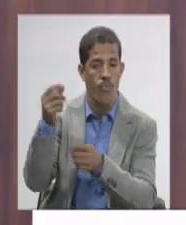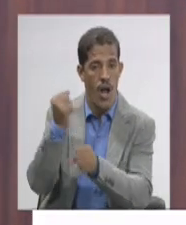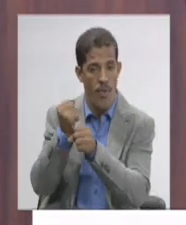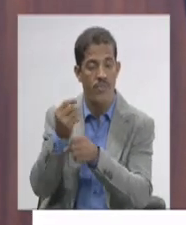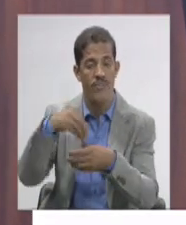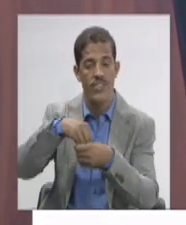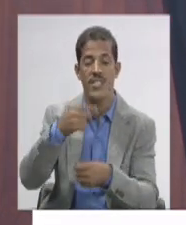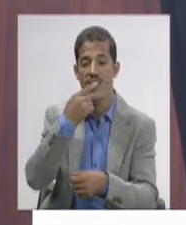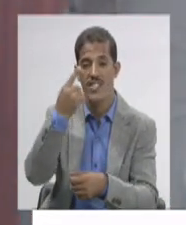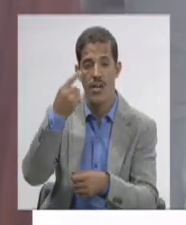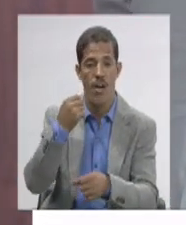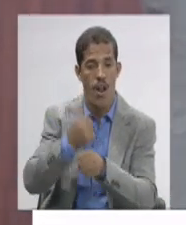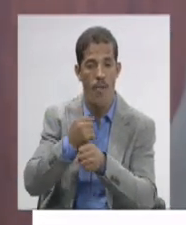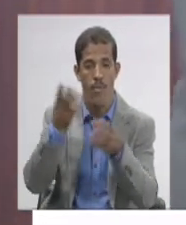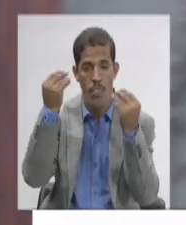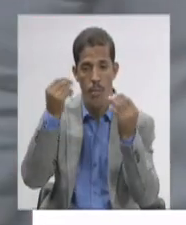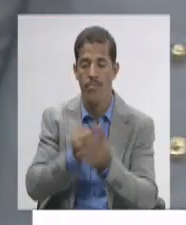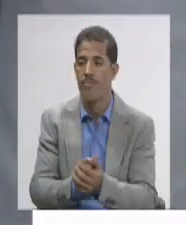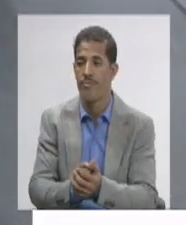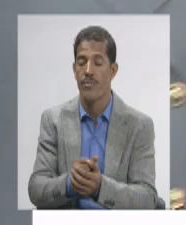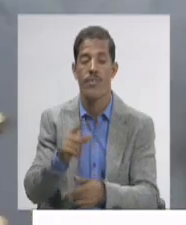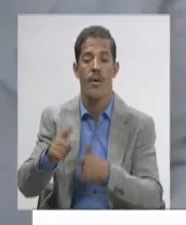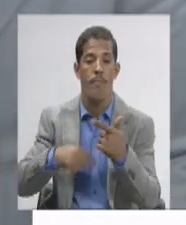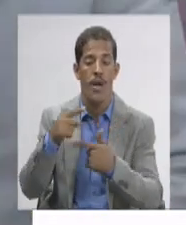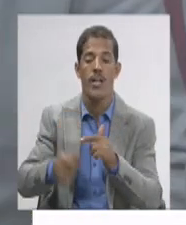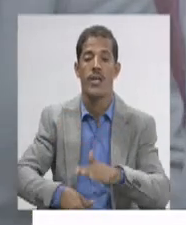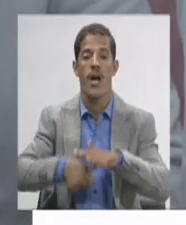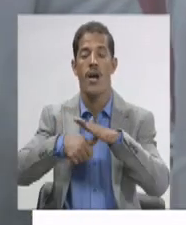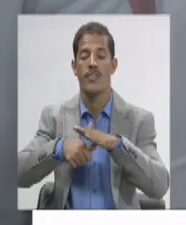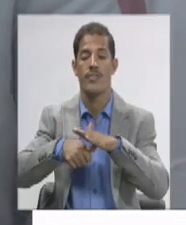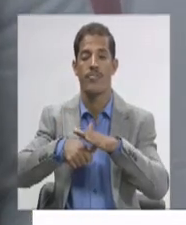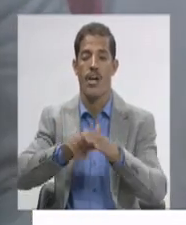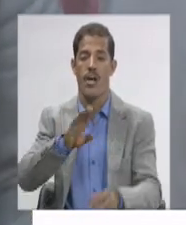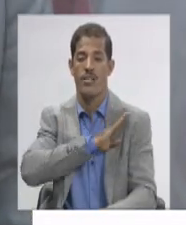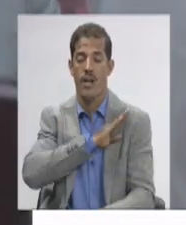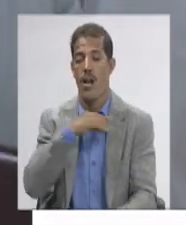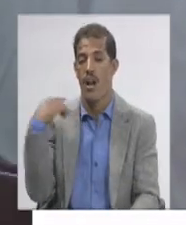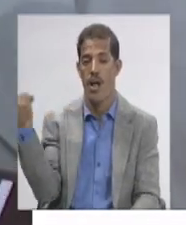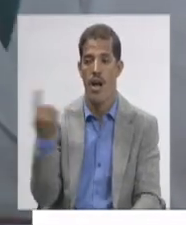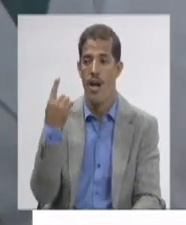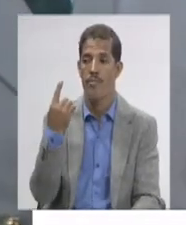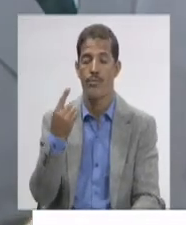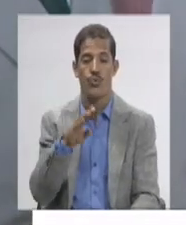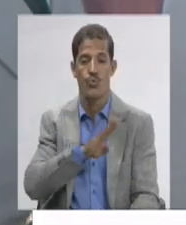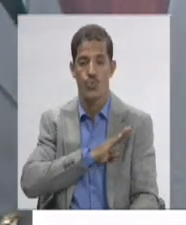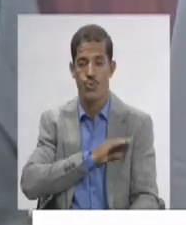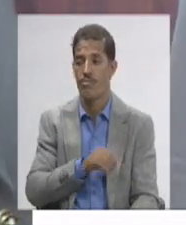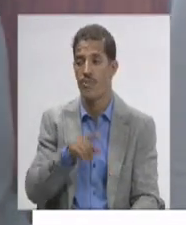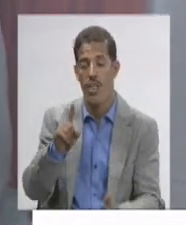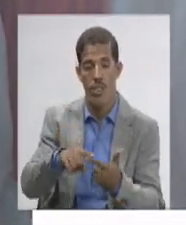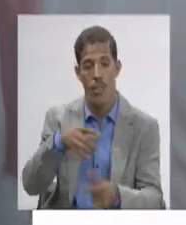دراسي مذمر بدوره قدم قائد الاركان العامه للجيوش تكريما لمتصدر الدفعه